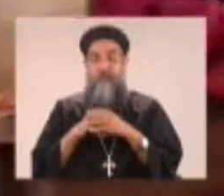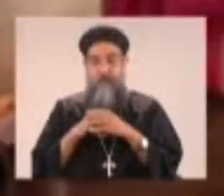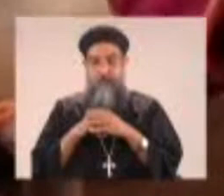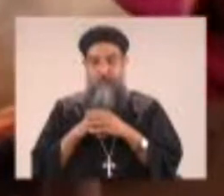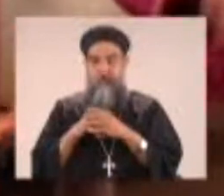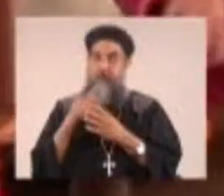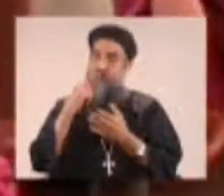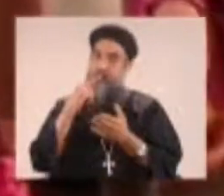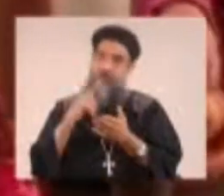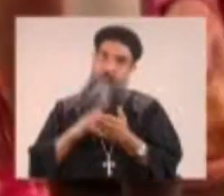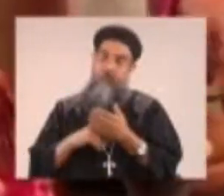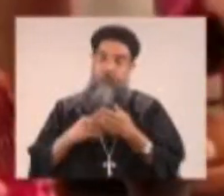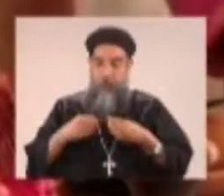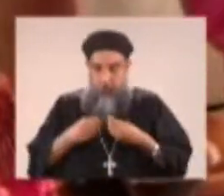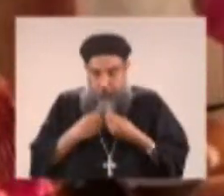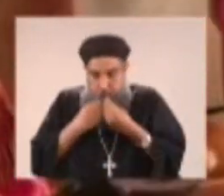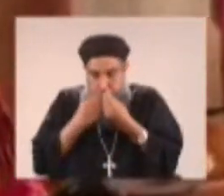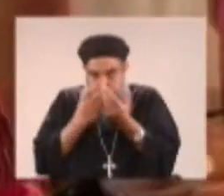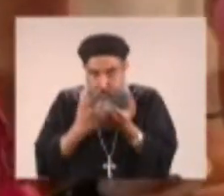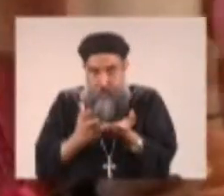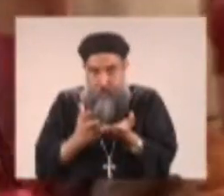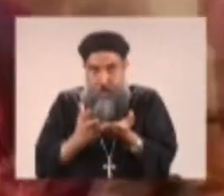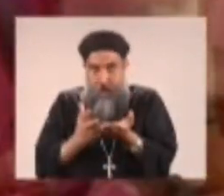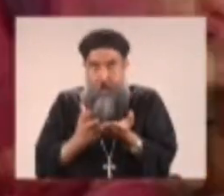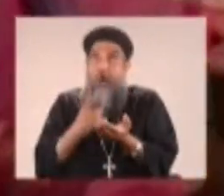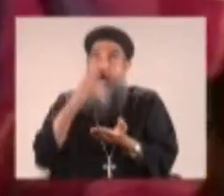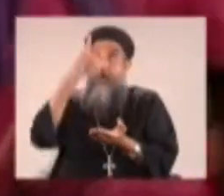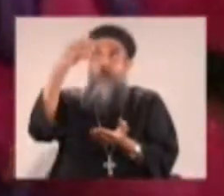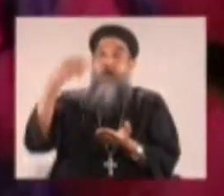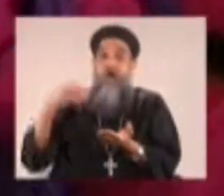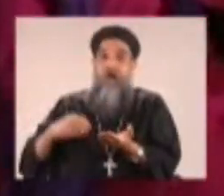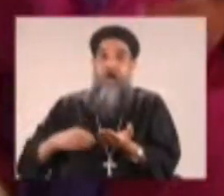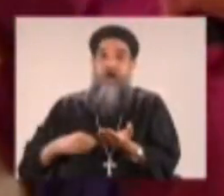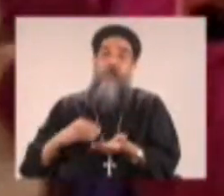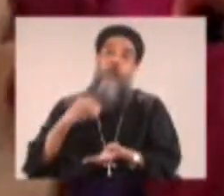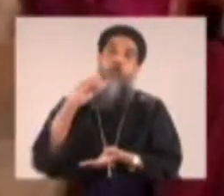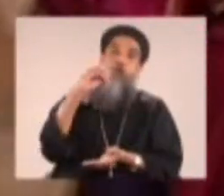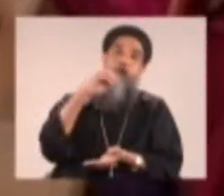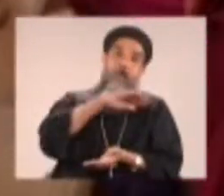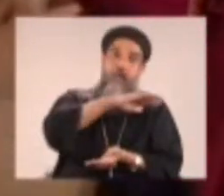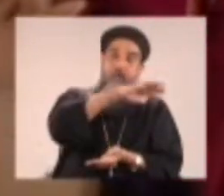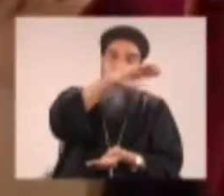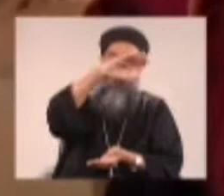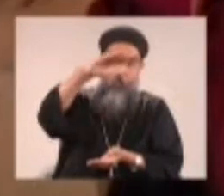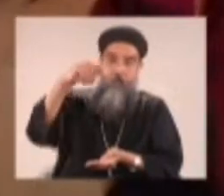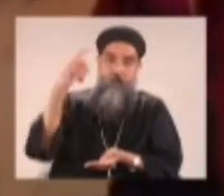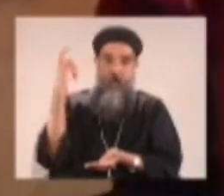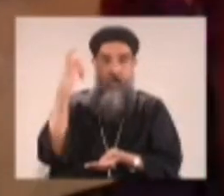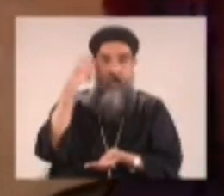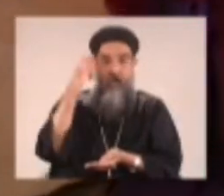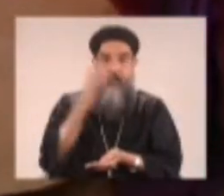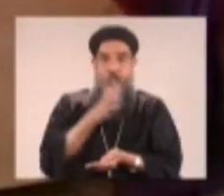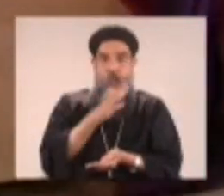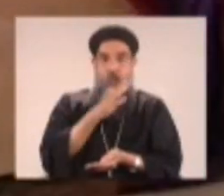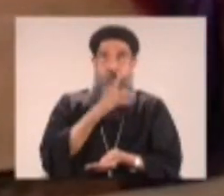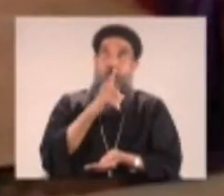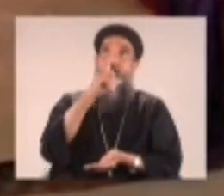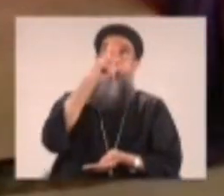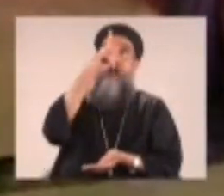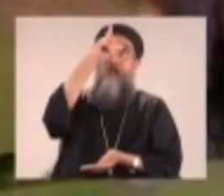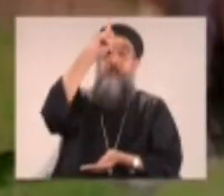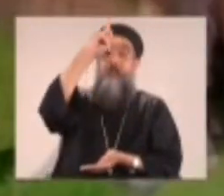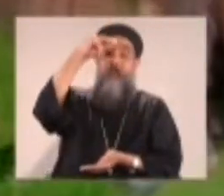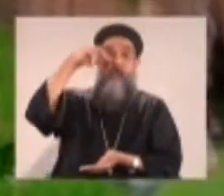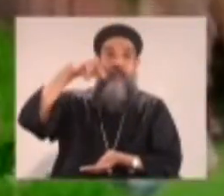صمويل قال الحقيقة، ودي حاجة فرحت ربنا. ربنا فرح جدا بصمويل لدرجة إنه خلاه نبي